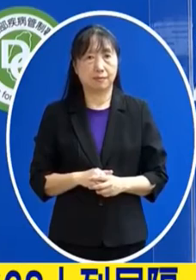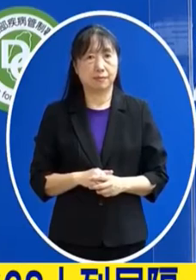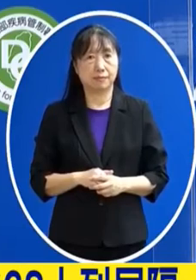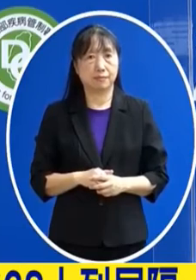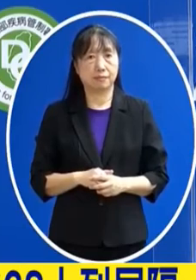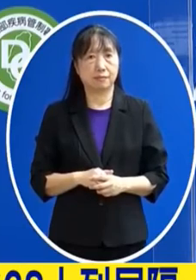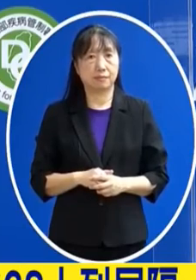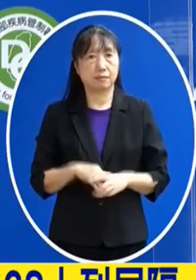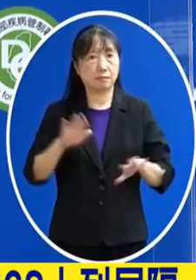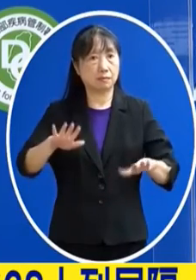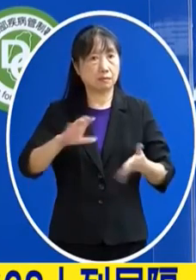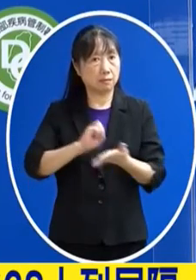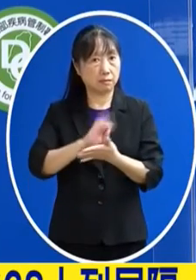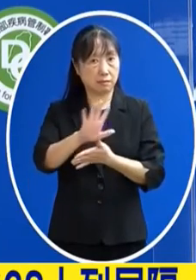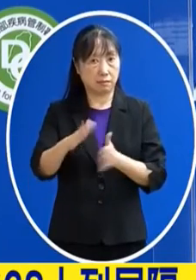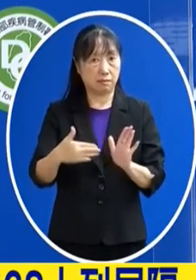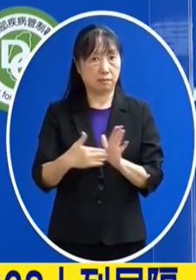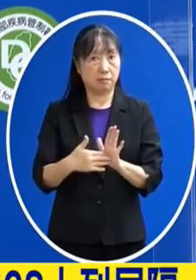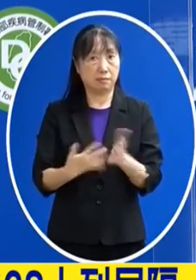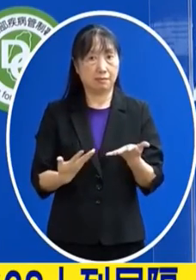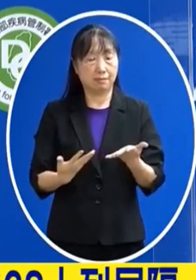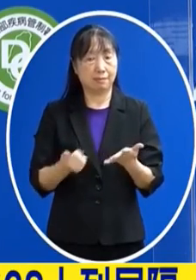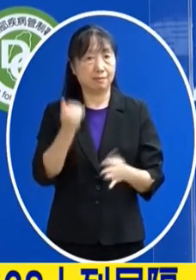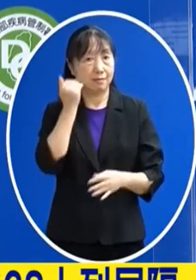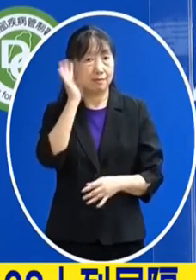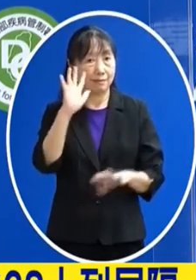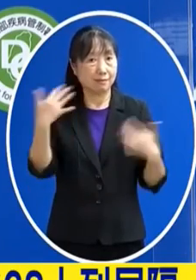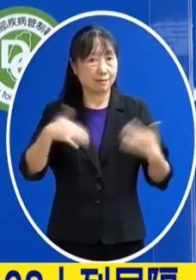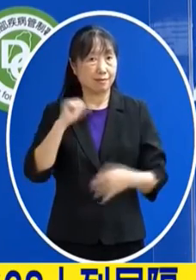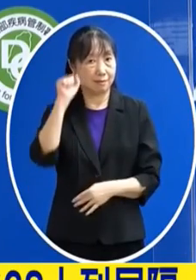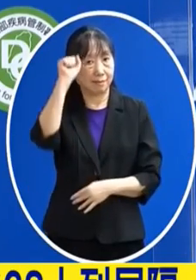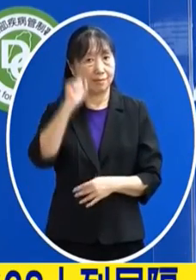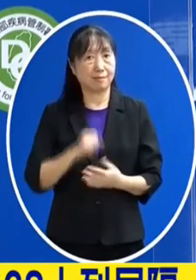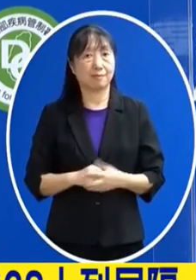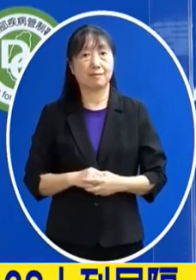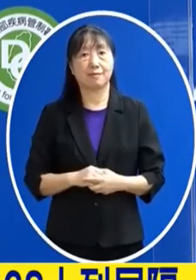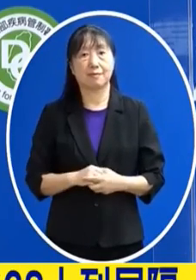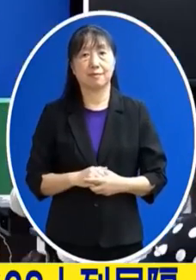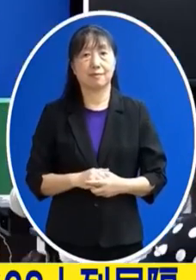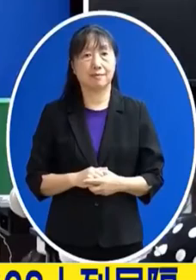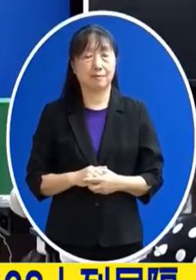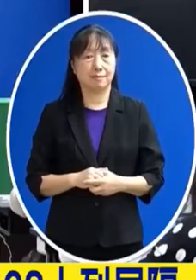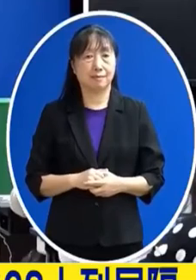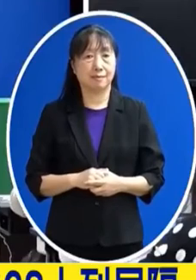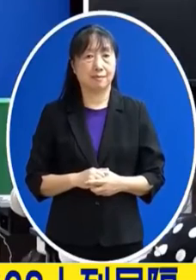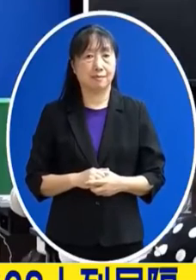今天的报告就到这里哈，那有问题大家请提出来哈。